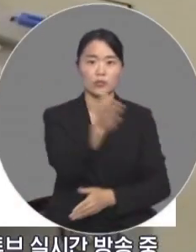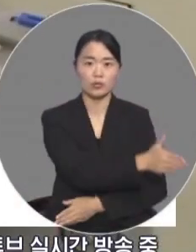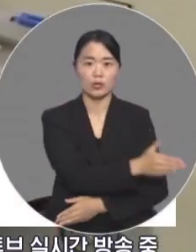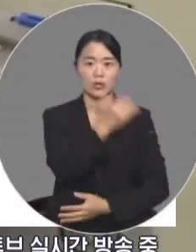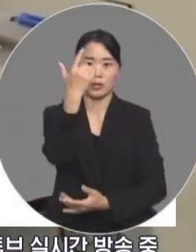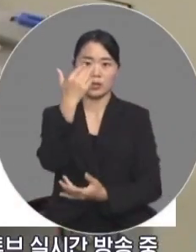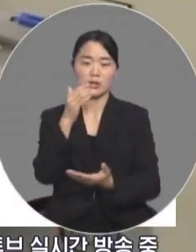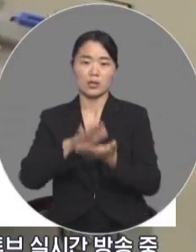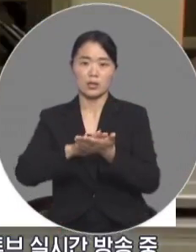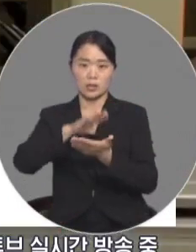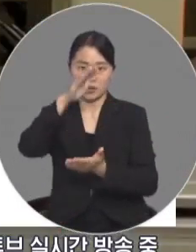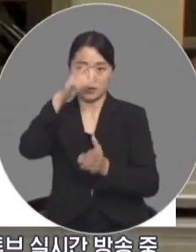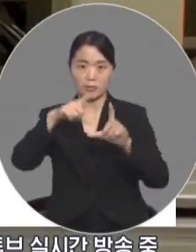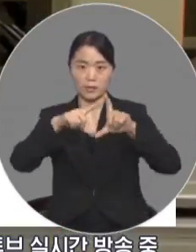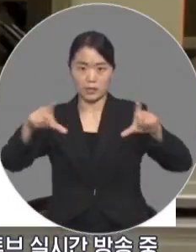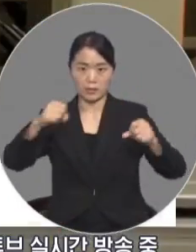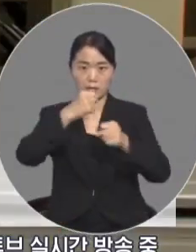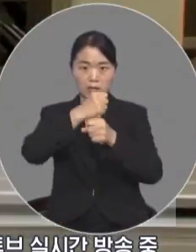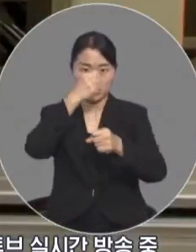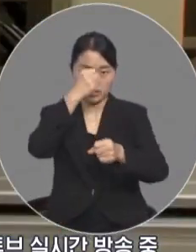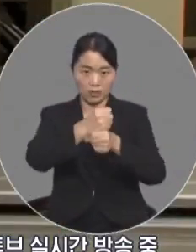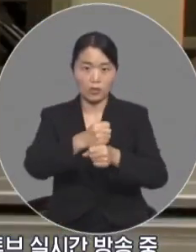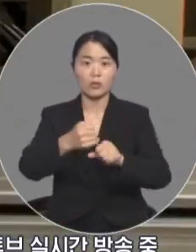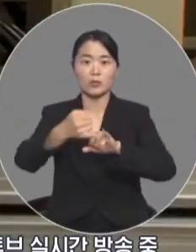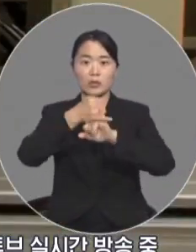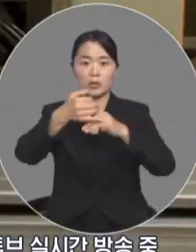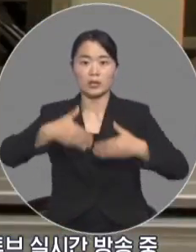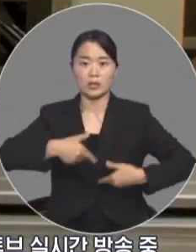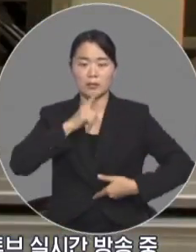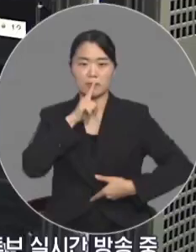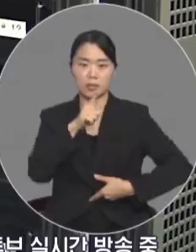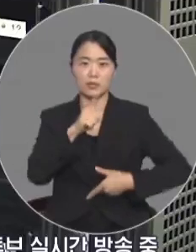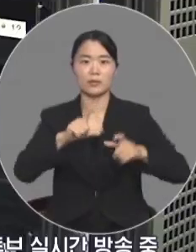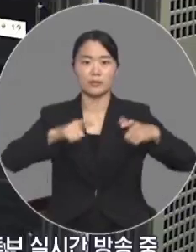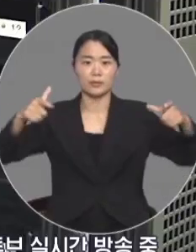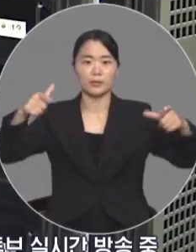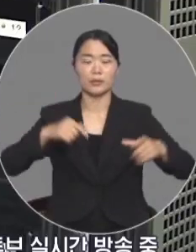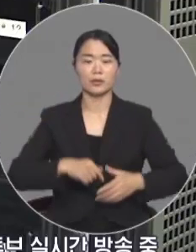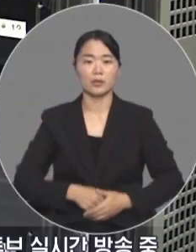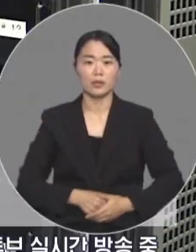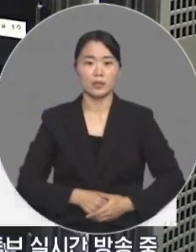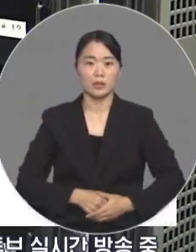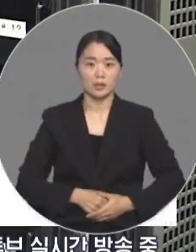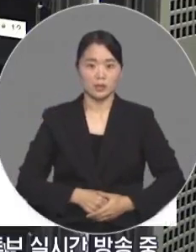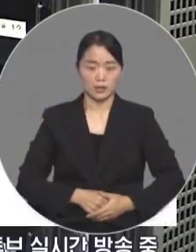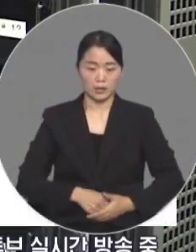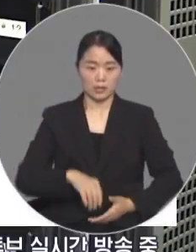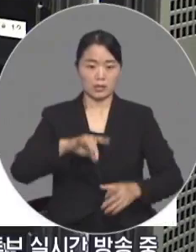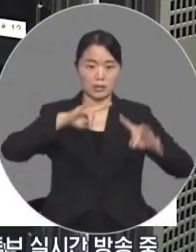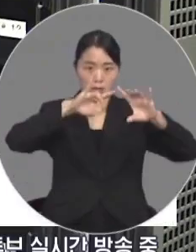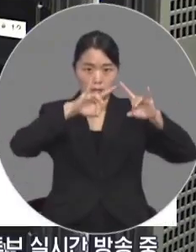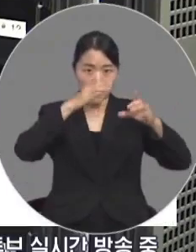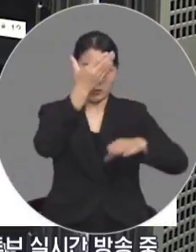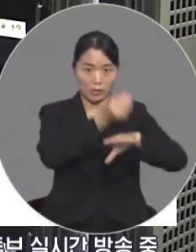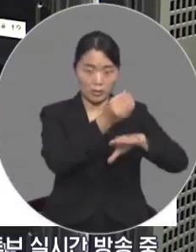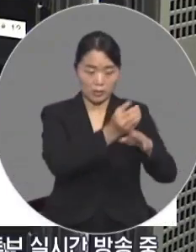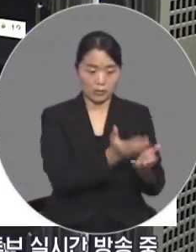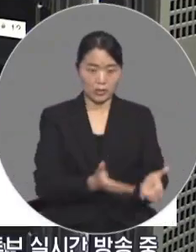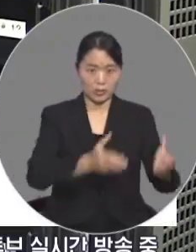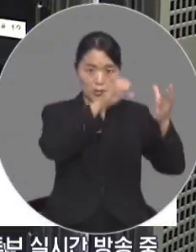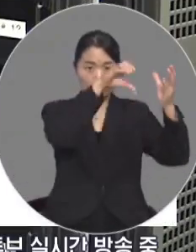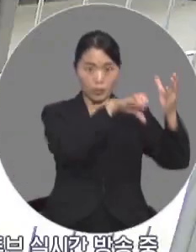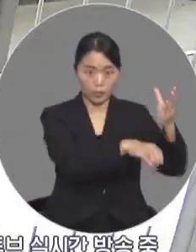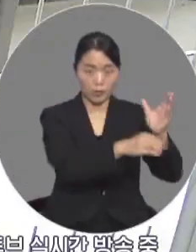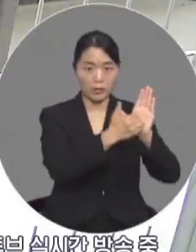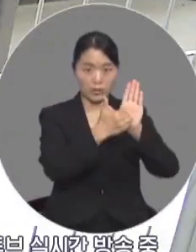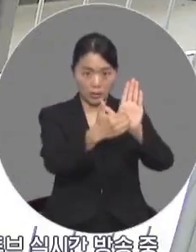패드 설치를 의무화해야 한다는 목소리도 높아지고 있습니다. ESS 설비에 열폭주 방지 기능 채택 등